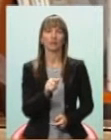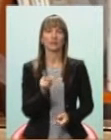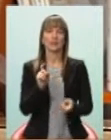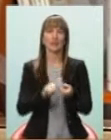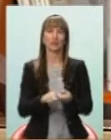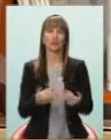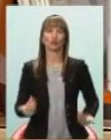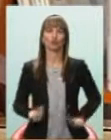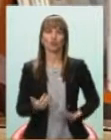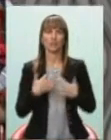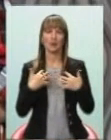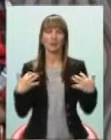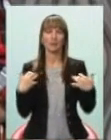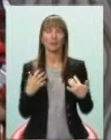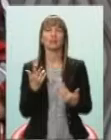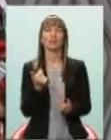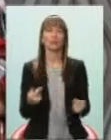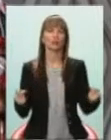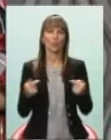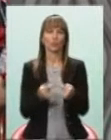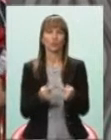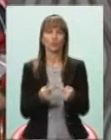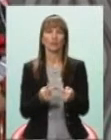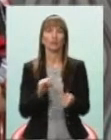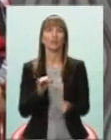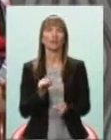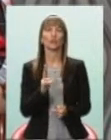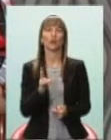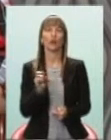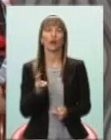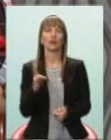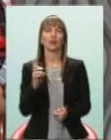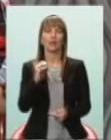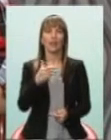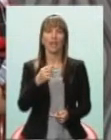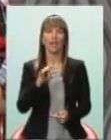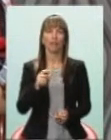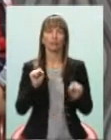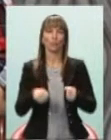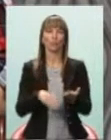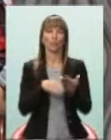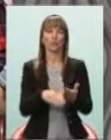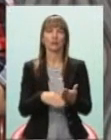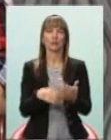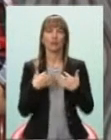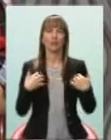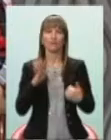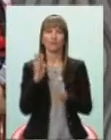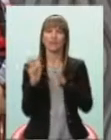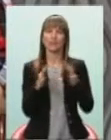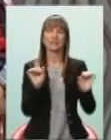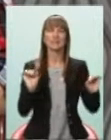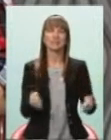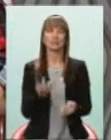зависить життя животного. Цілком вірно. І як хто, як не єгер, може допомогти взагалі тваринам у лісі. Наприклад, взимку,